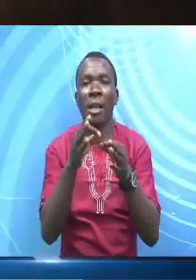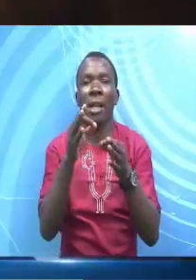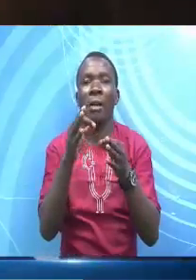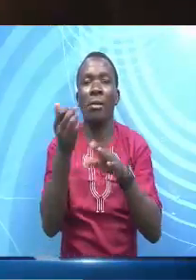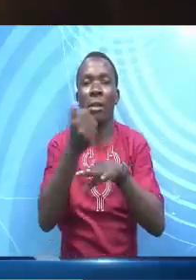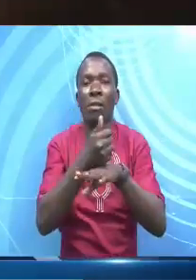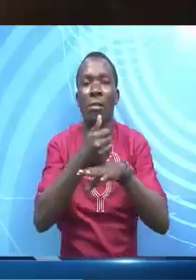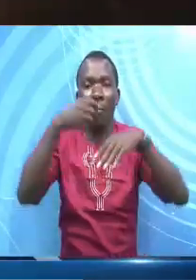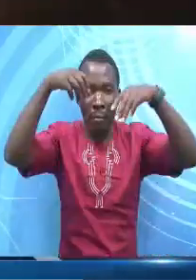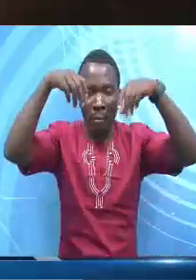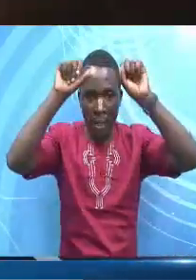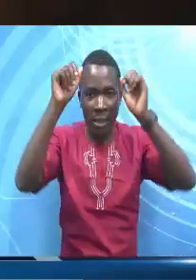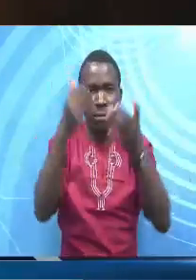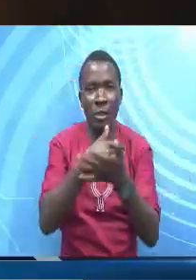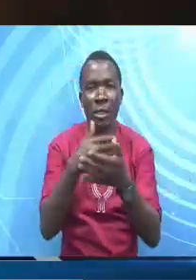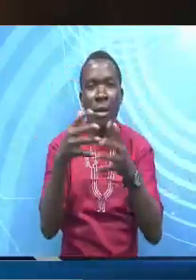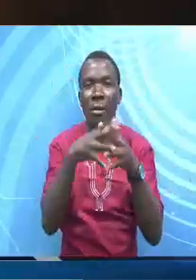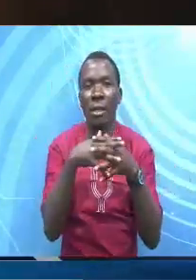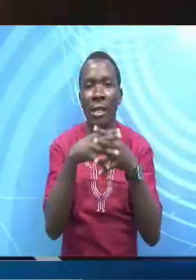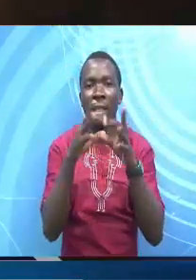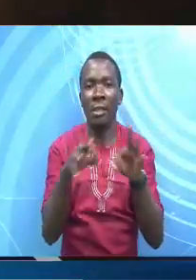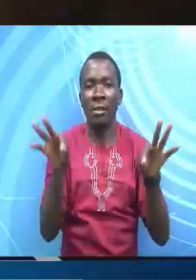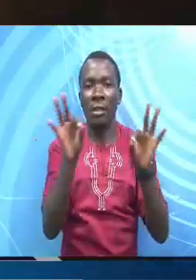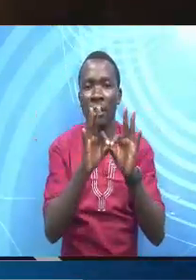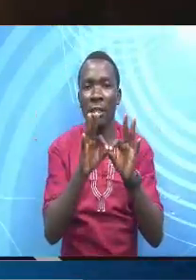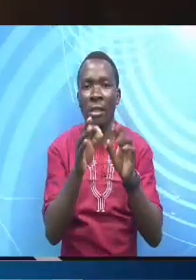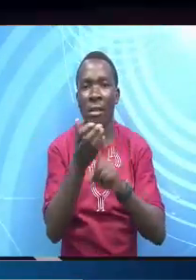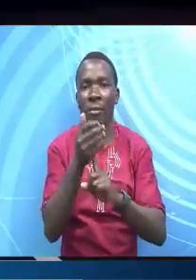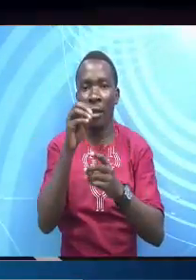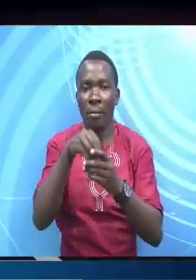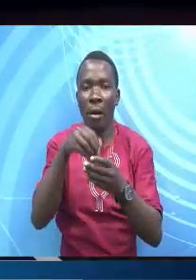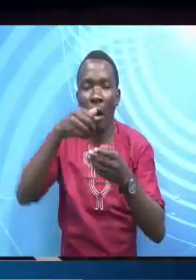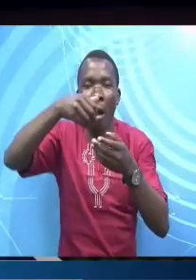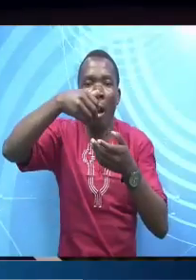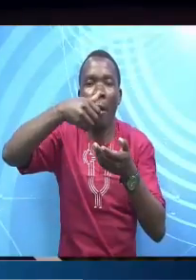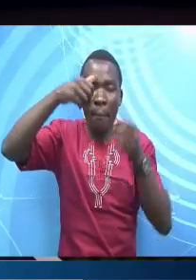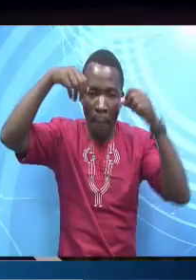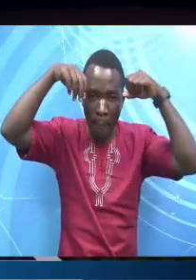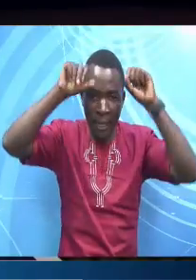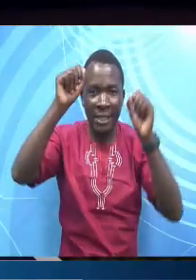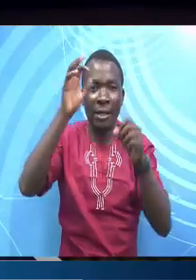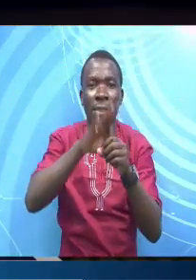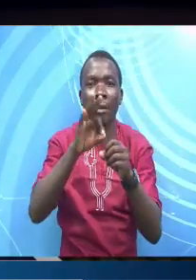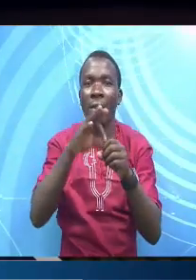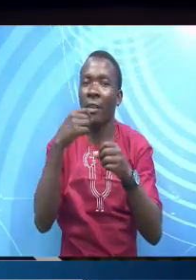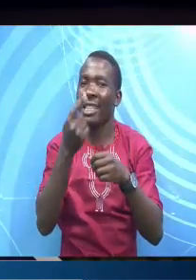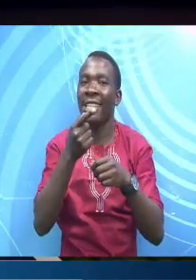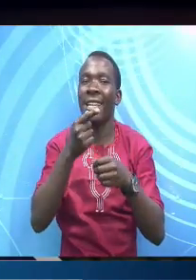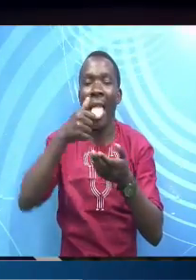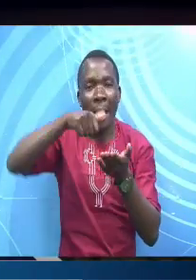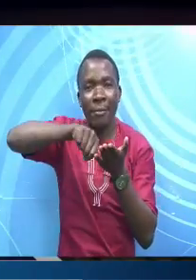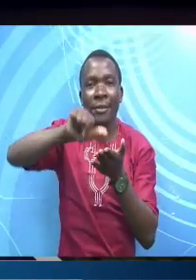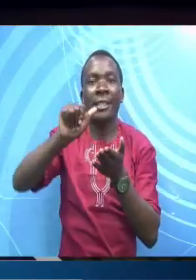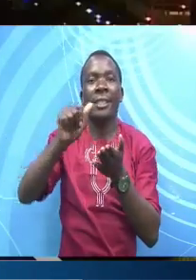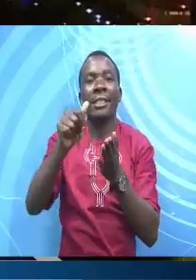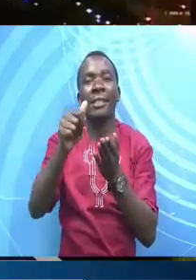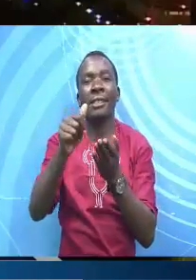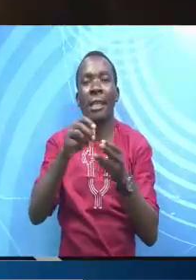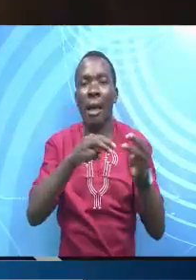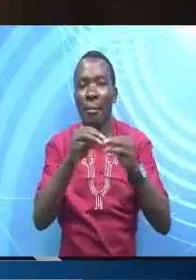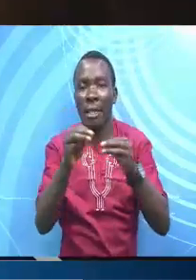DC. Ikintu cy'ingenzi kitagomba kubura n'uko perezida watowe avuga ahindahira igiriti ndahiriye ko nzatunganya nta buhemu inshingano z'ibiro